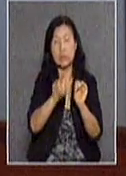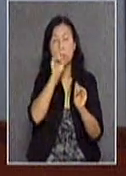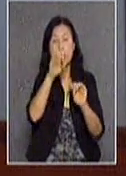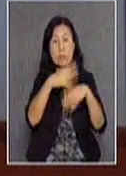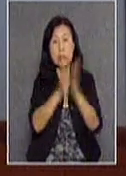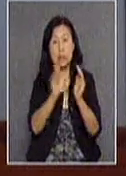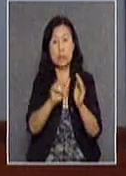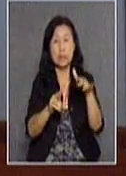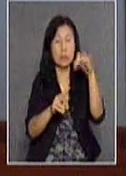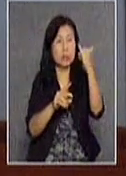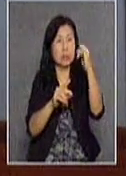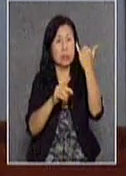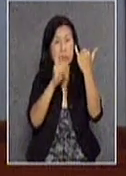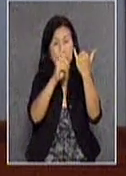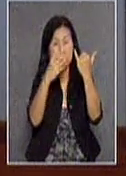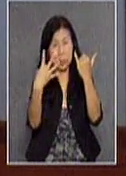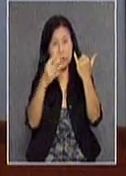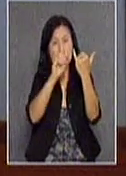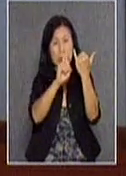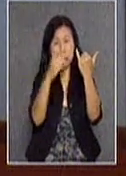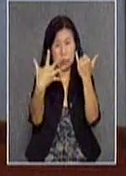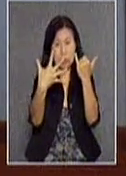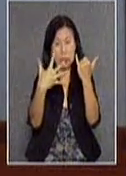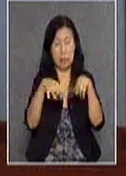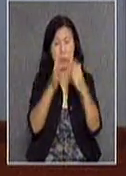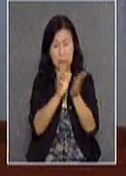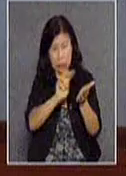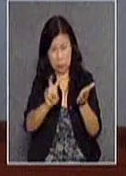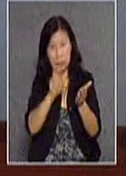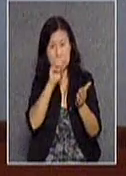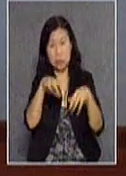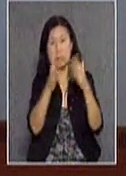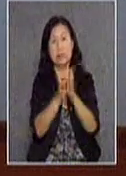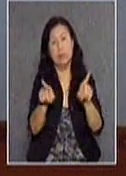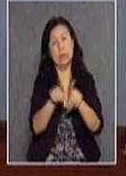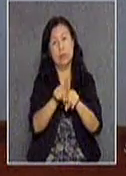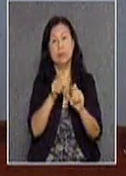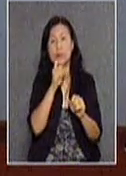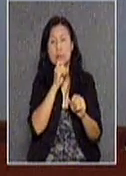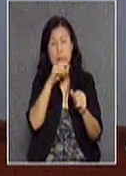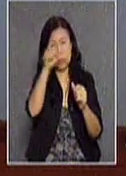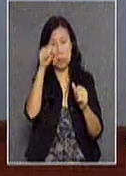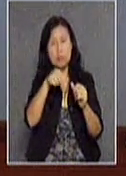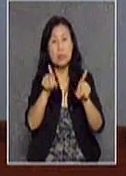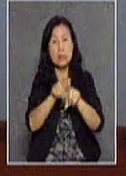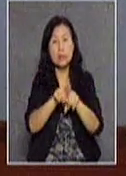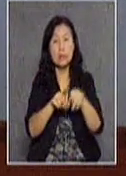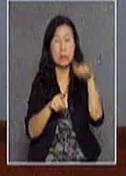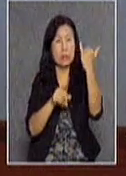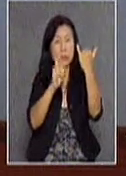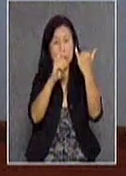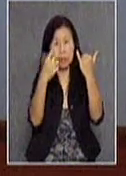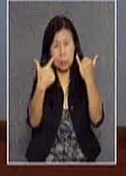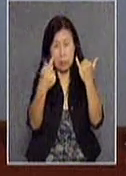而而家694同695咧嘅內容亦都係相同嘅。同樣嘅問題發生都係喺697、